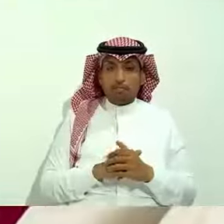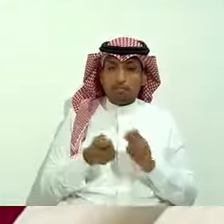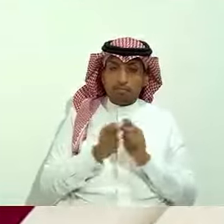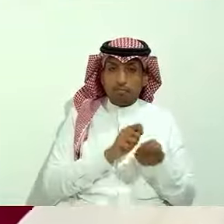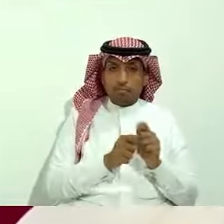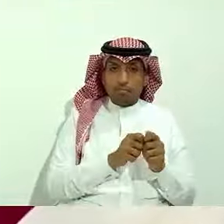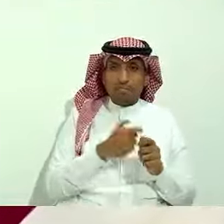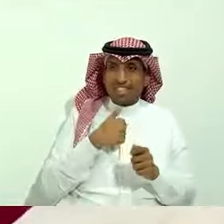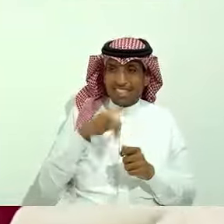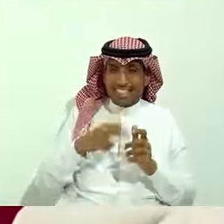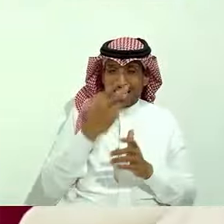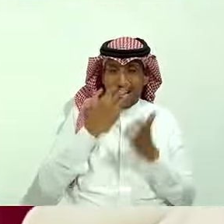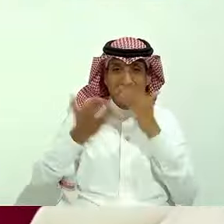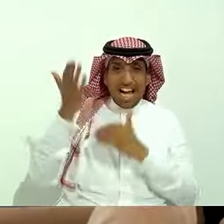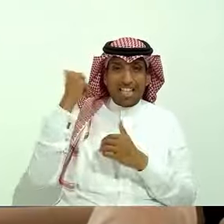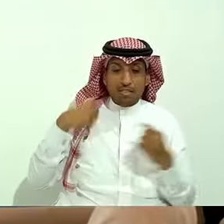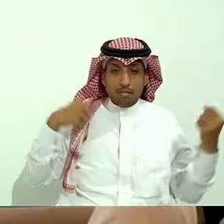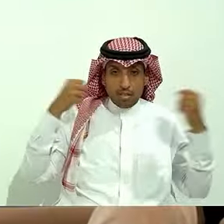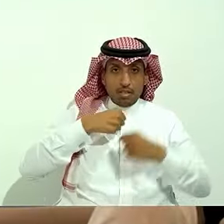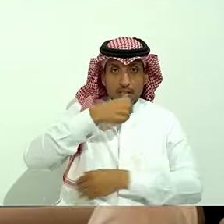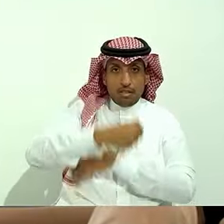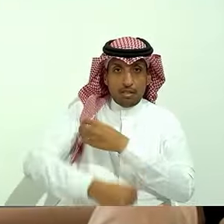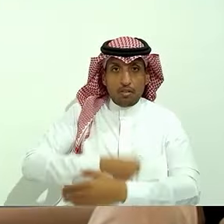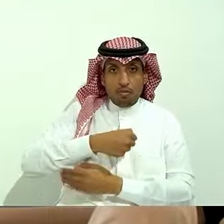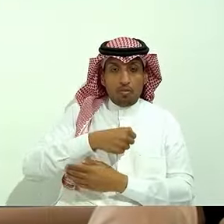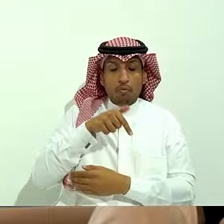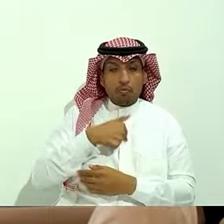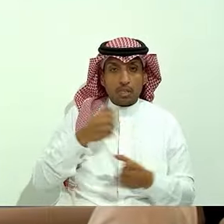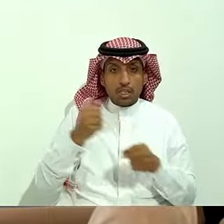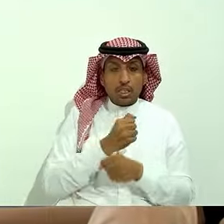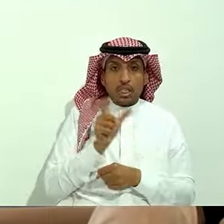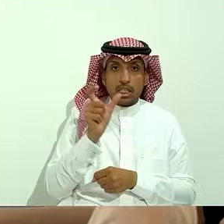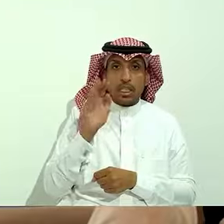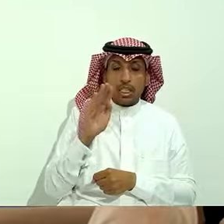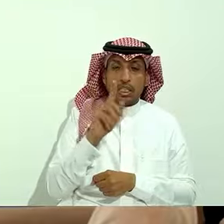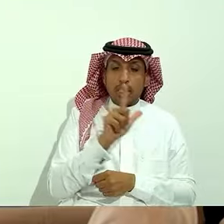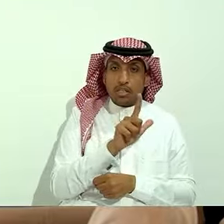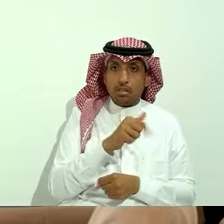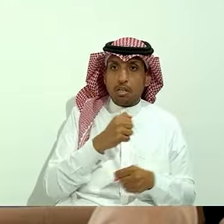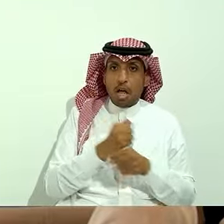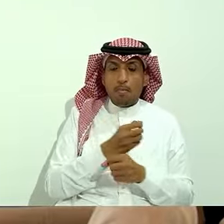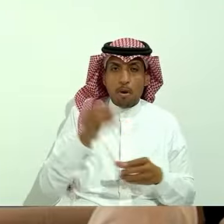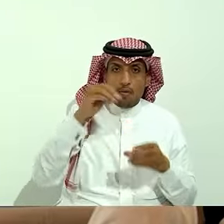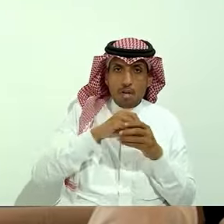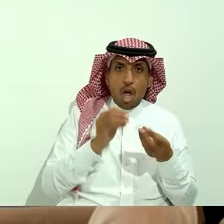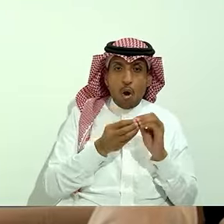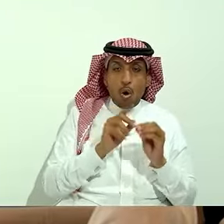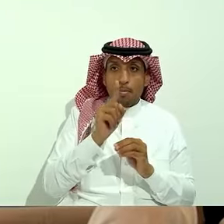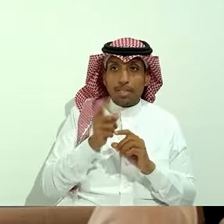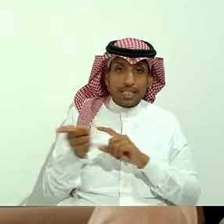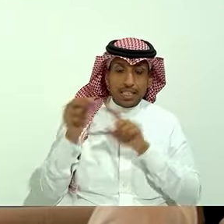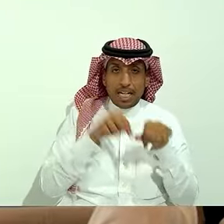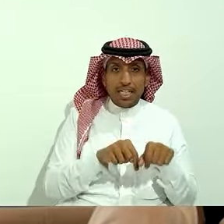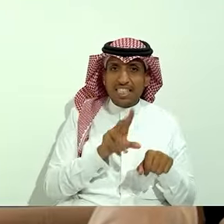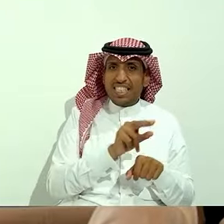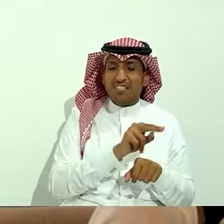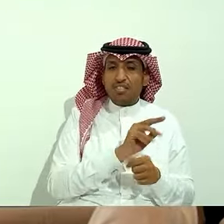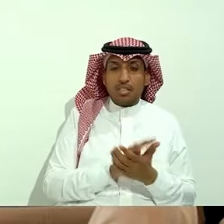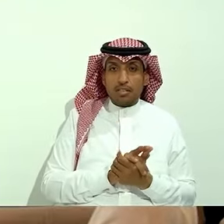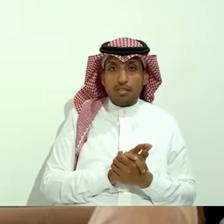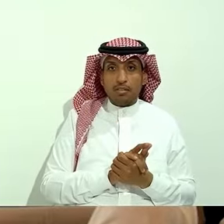العباية الجدات الحرير اللي كانوا يلبسونها يلفونها. فأخذت عباية النسف سويت منها ألوان دخلت عليها بس لسه هي عباية النسف عباية النسف،